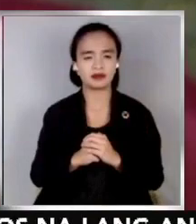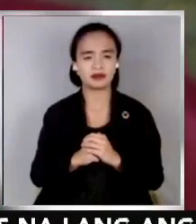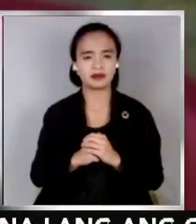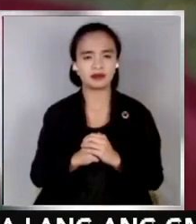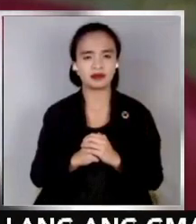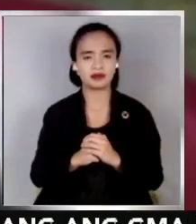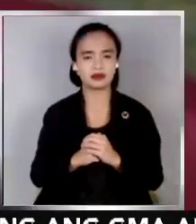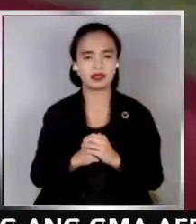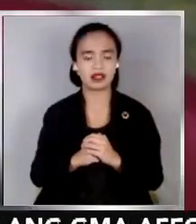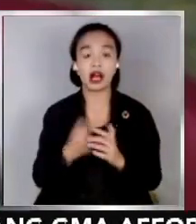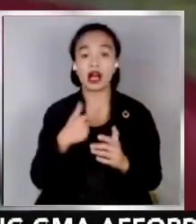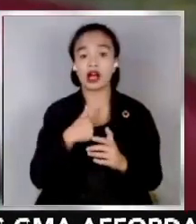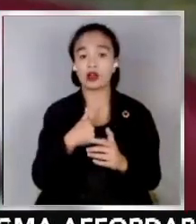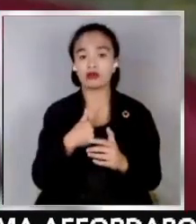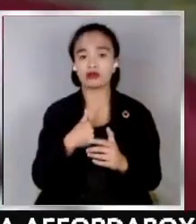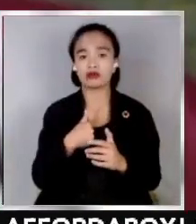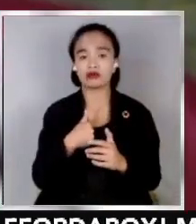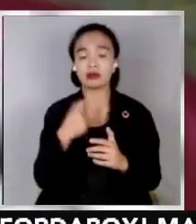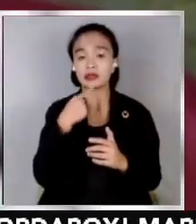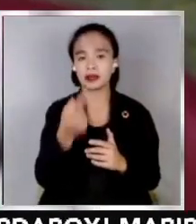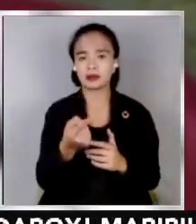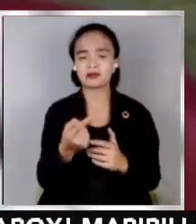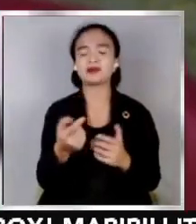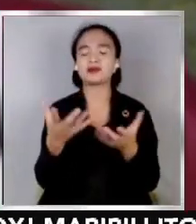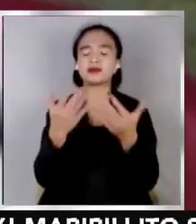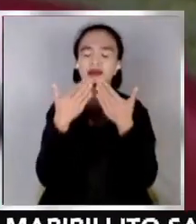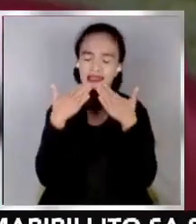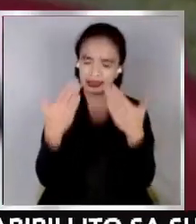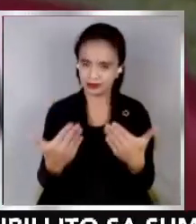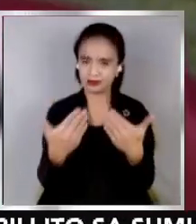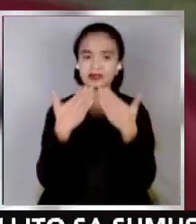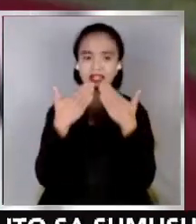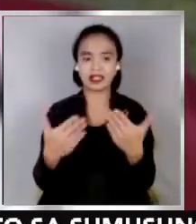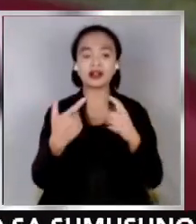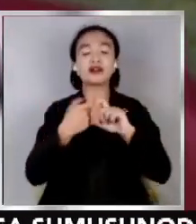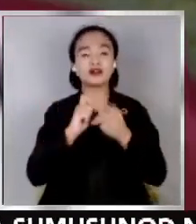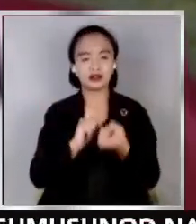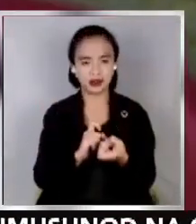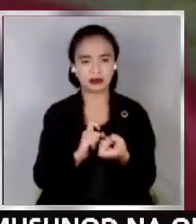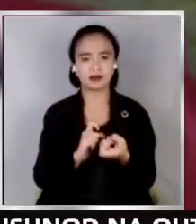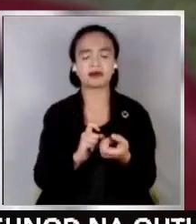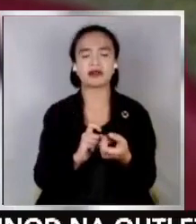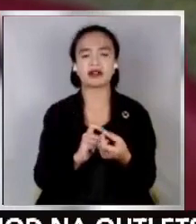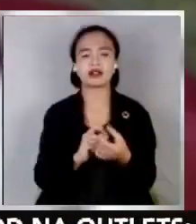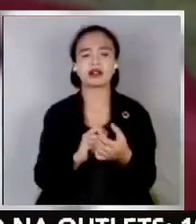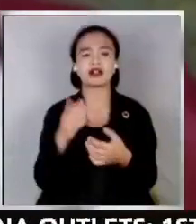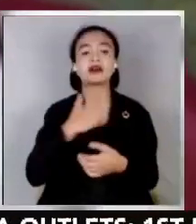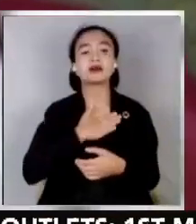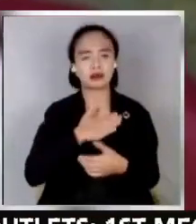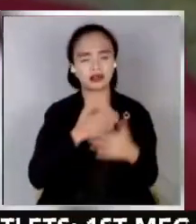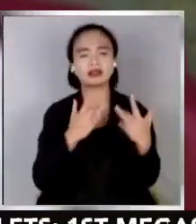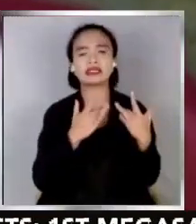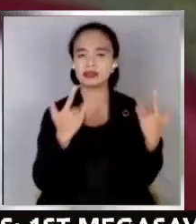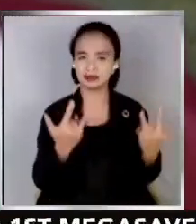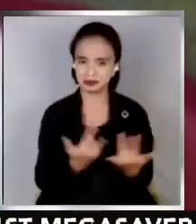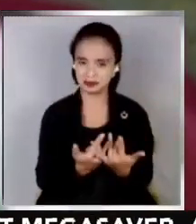say, maraming salamat mula sa kaibuturan ng aking puso.